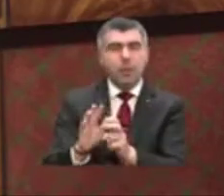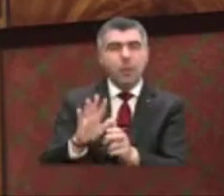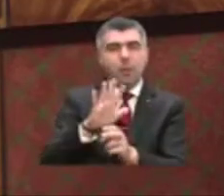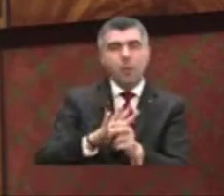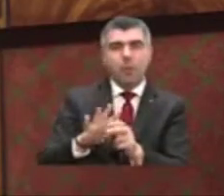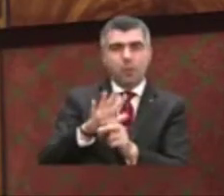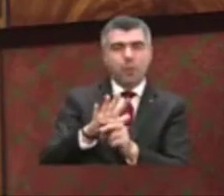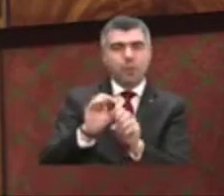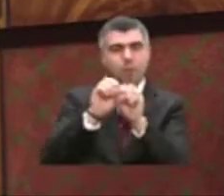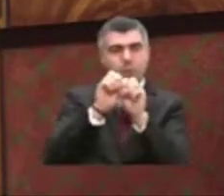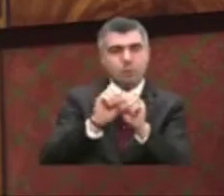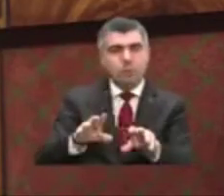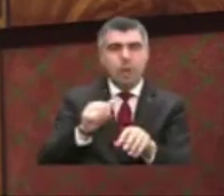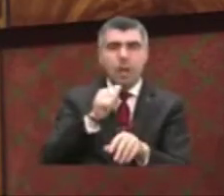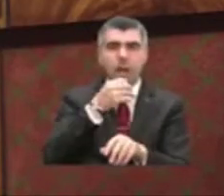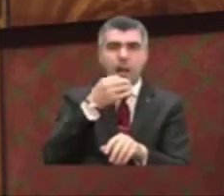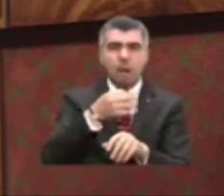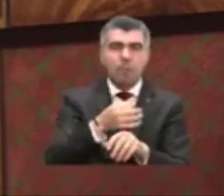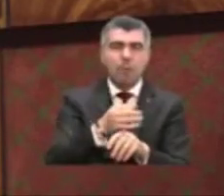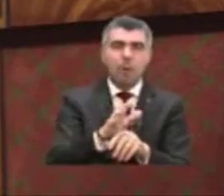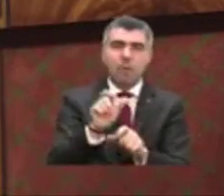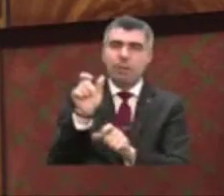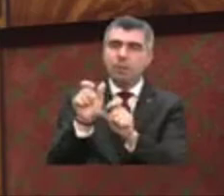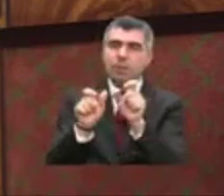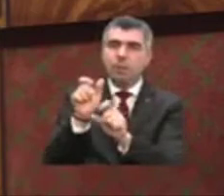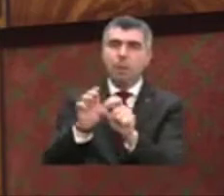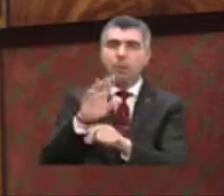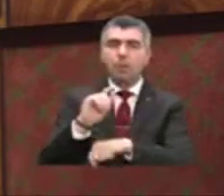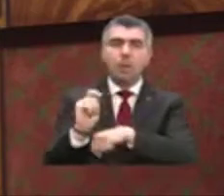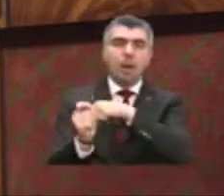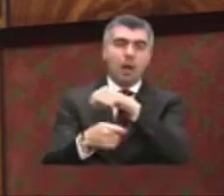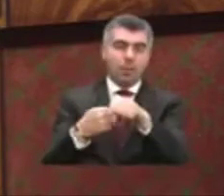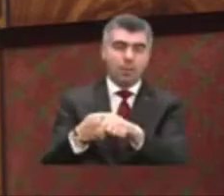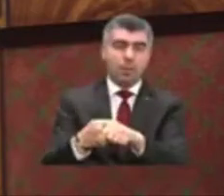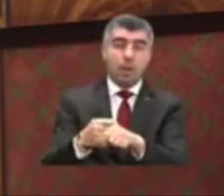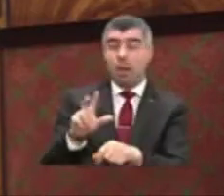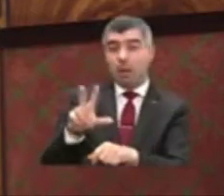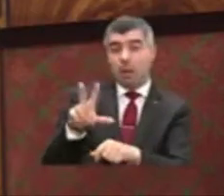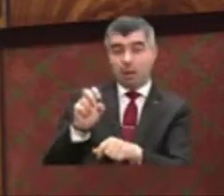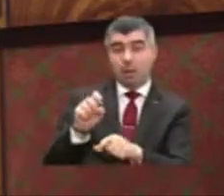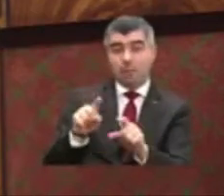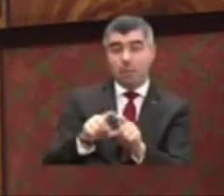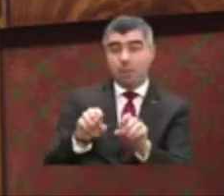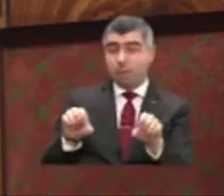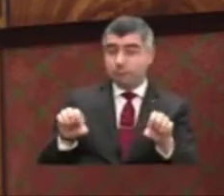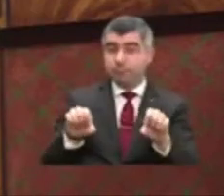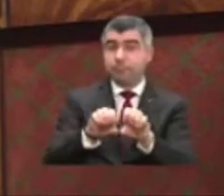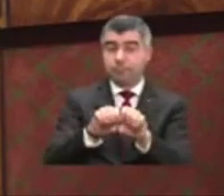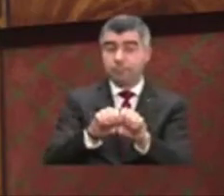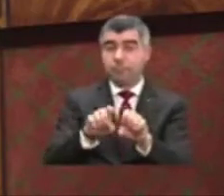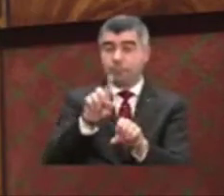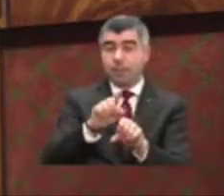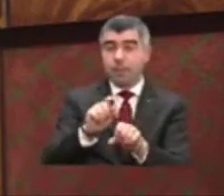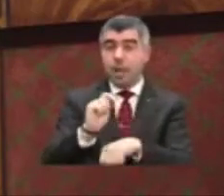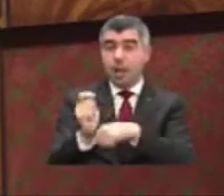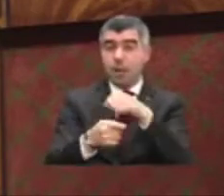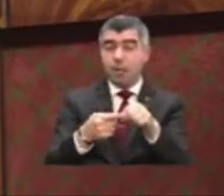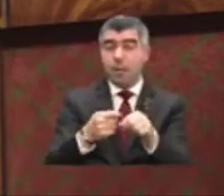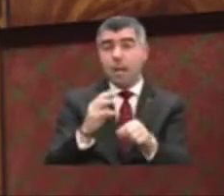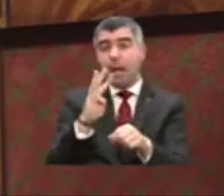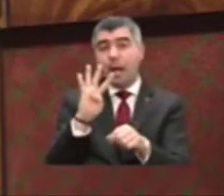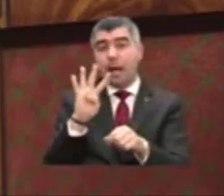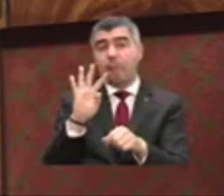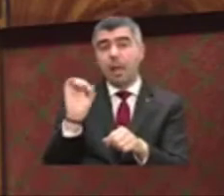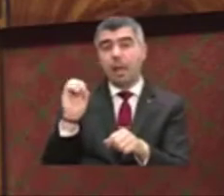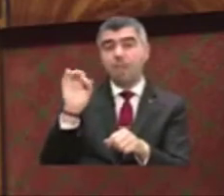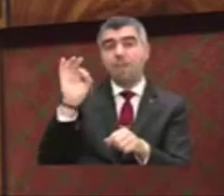تزويد الماء الصالح للشرب بالنسبه للساكنه القرويه. انتم عارفين بان الربط ما تيتجاوز 40% بالنسبه للساكنه القرويه.